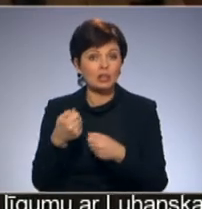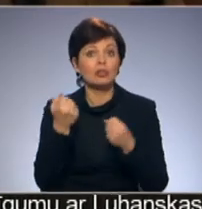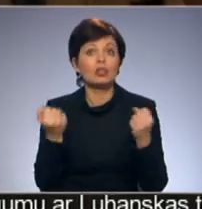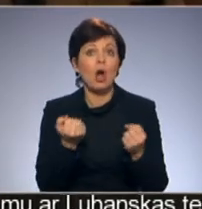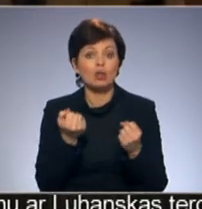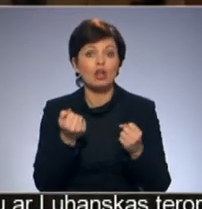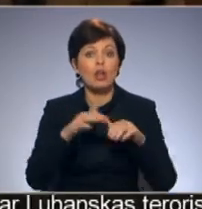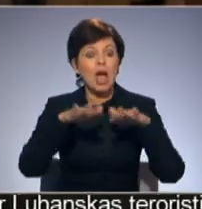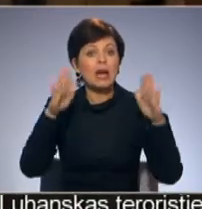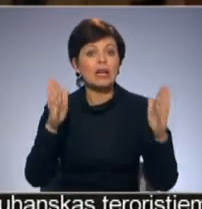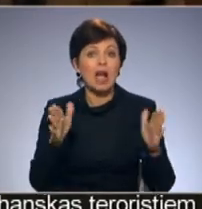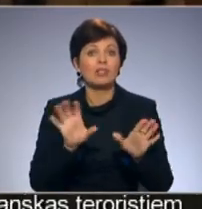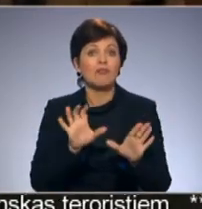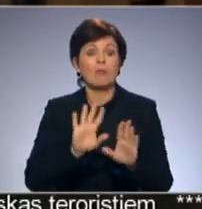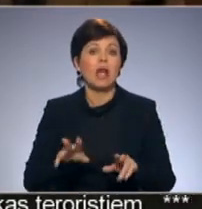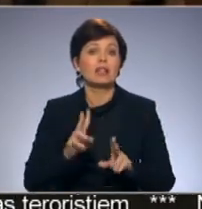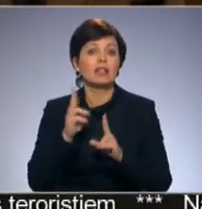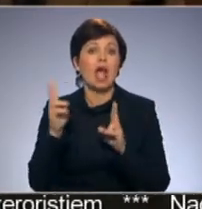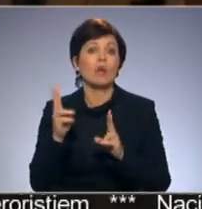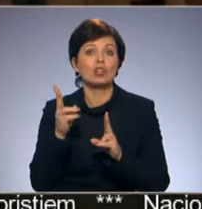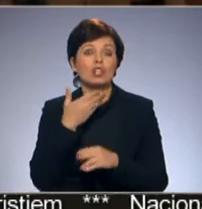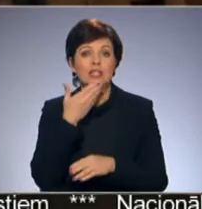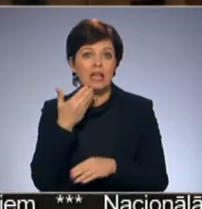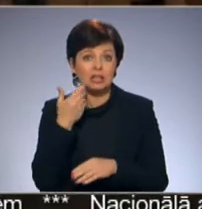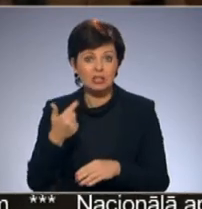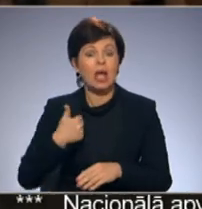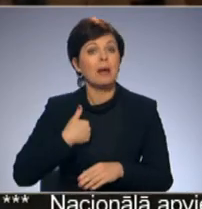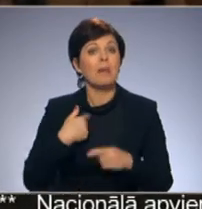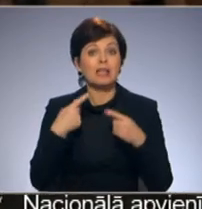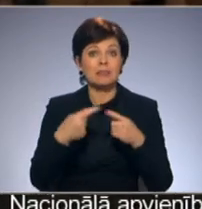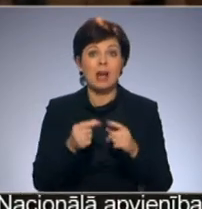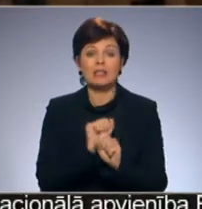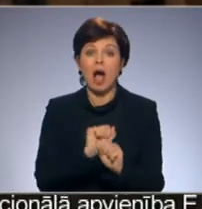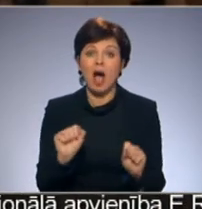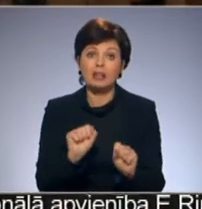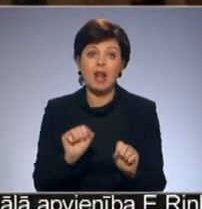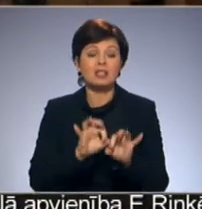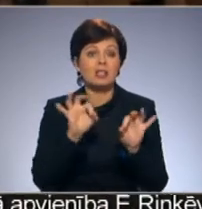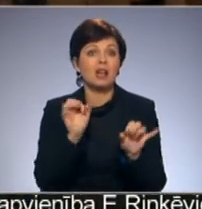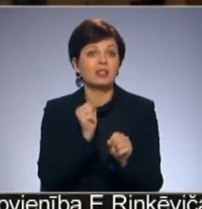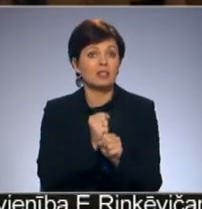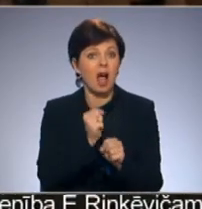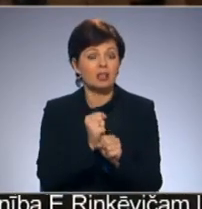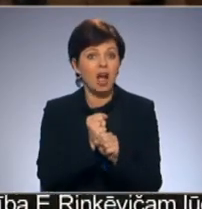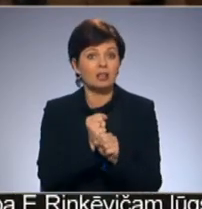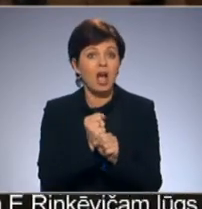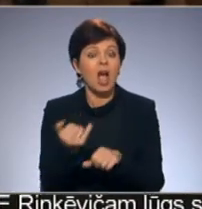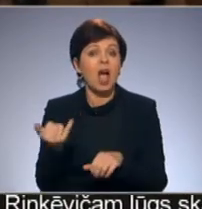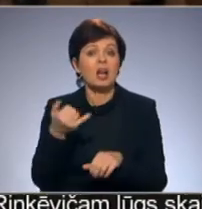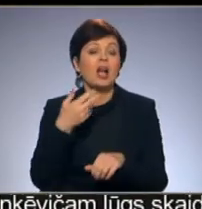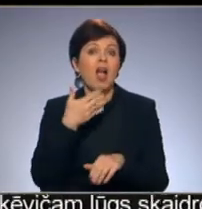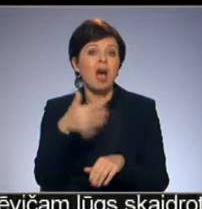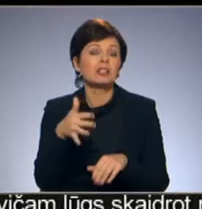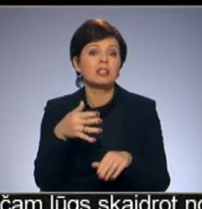krāsnes fona, nevis pie degošas sildītāja. Mans mērķis, lai pēc iespējas ātrāk sāk strādāt vēlmetālu, kur būs karsts metāls,